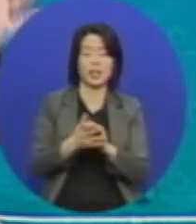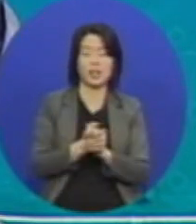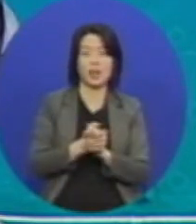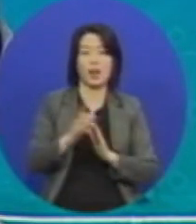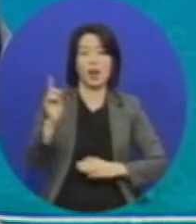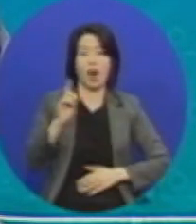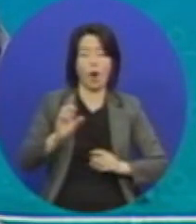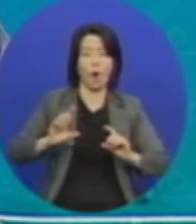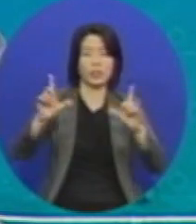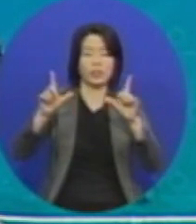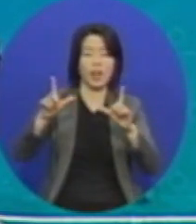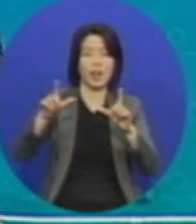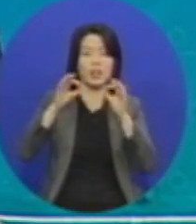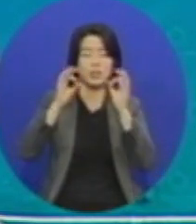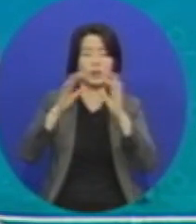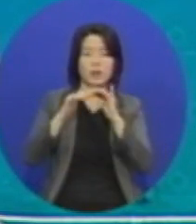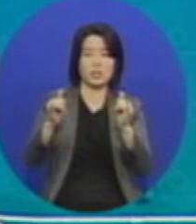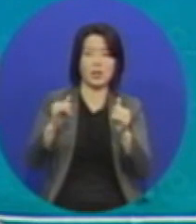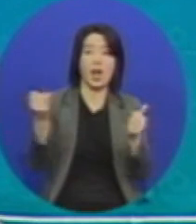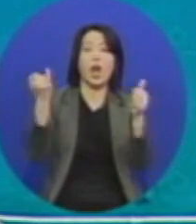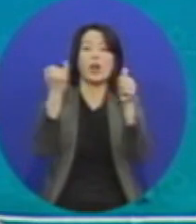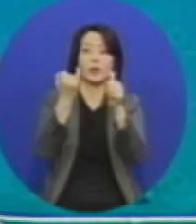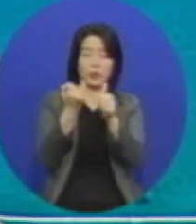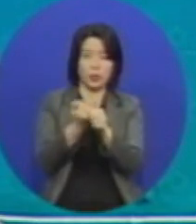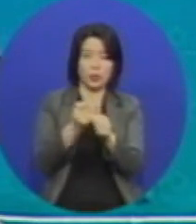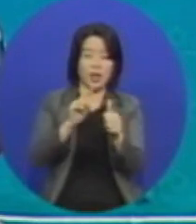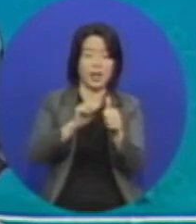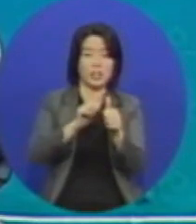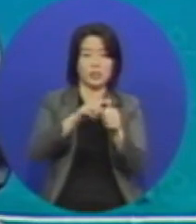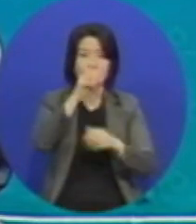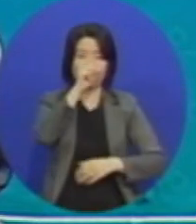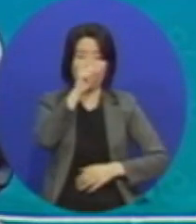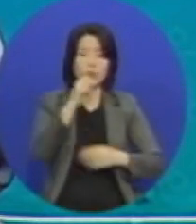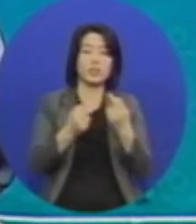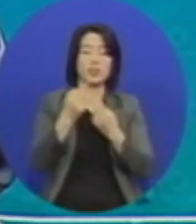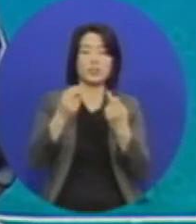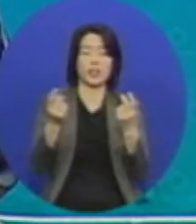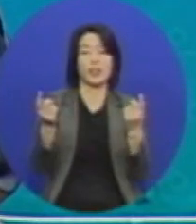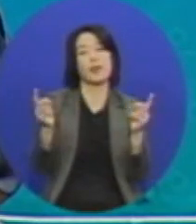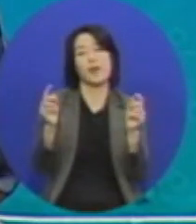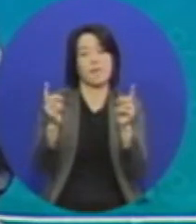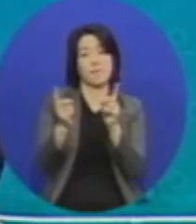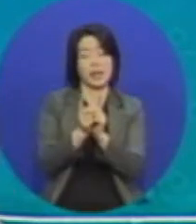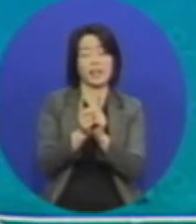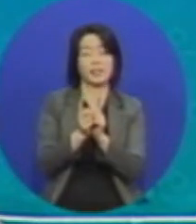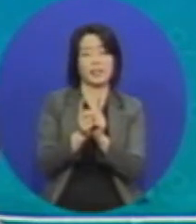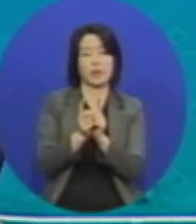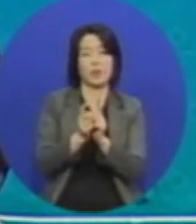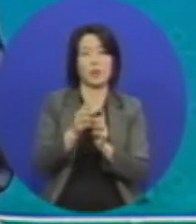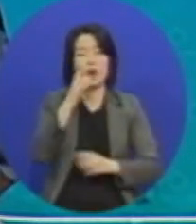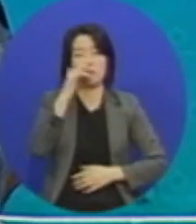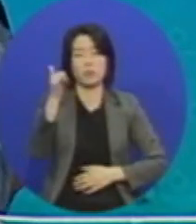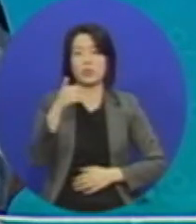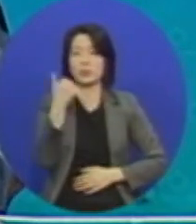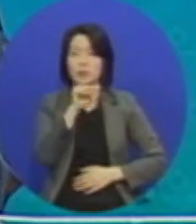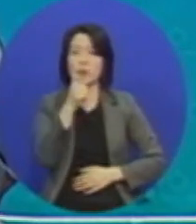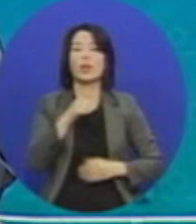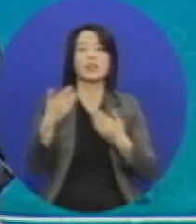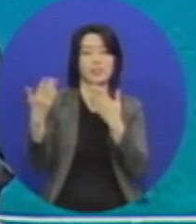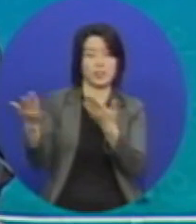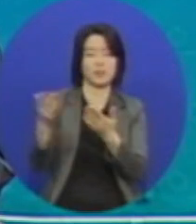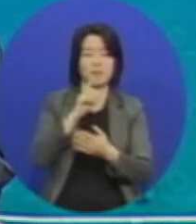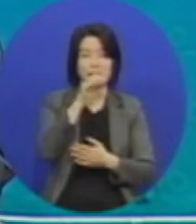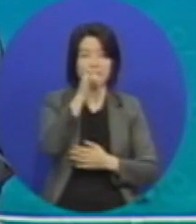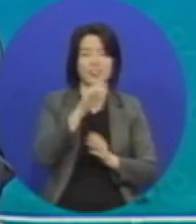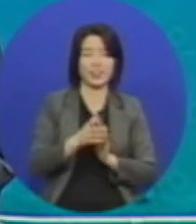선교사님 에게 결혼할 전 형제를 만났다고 아 부모님에게 소개를 지켜 드리겠다고 그러